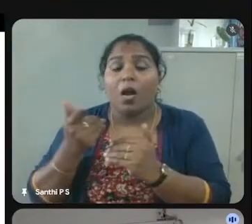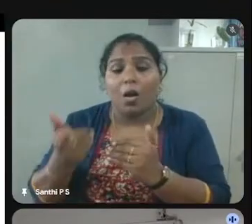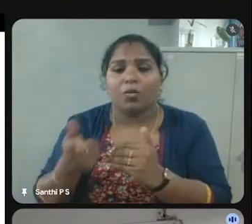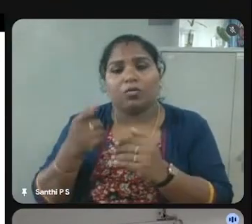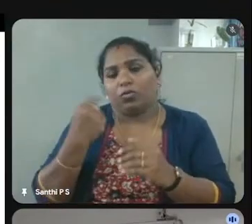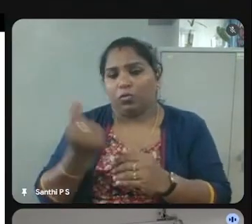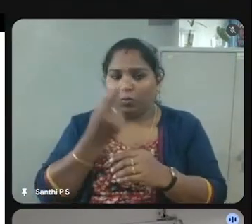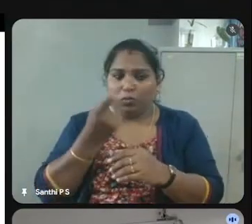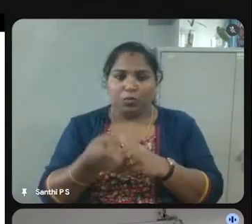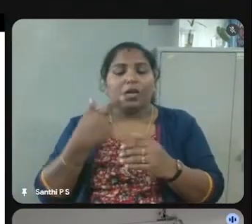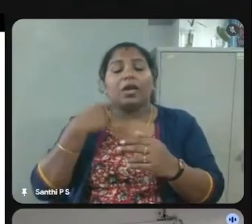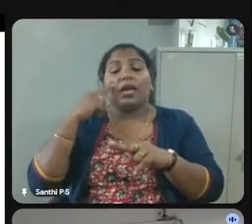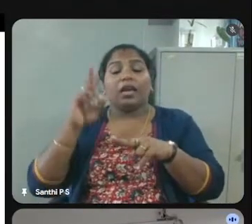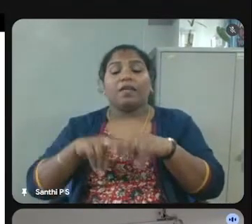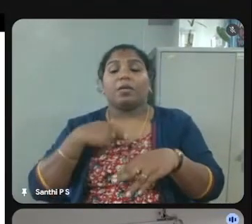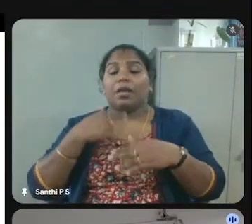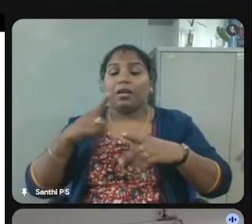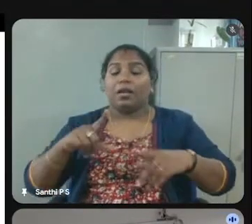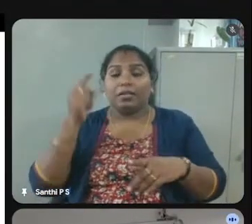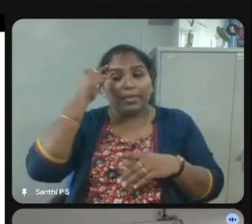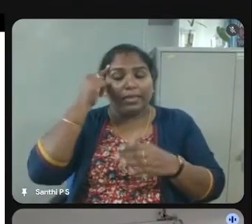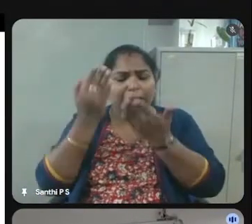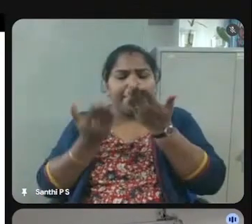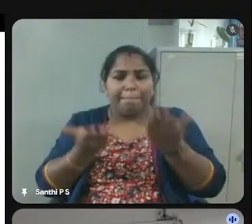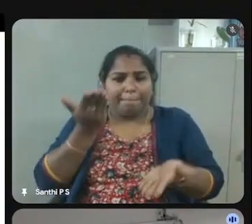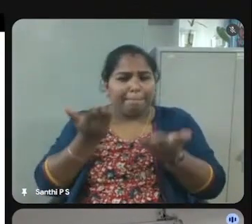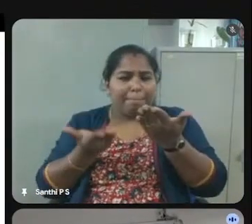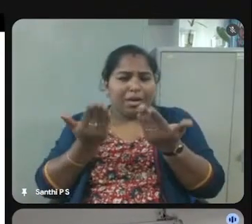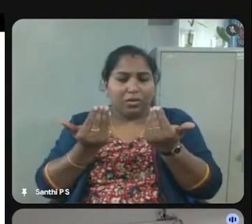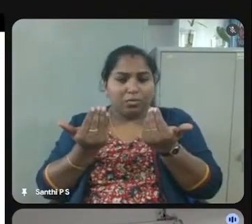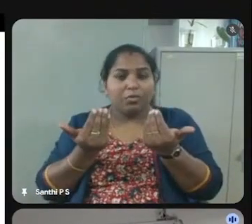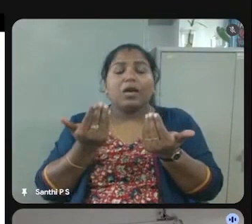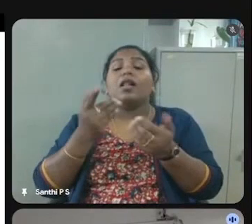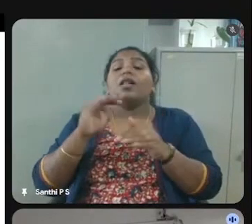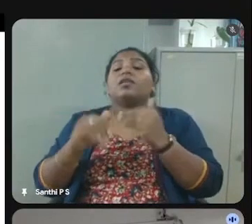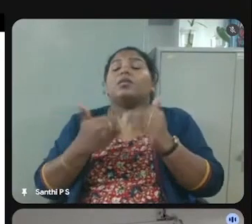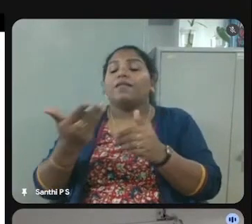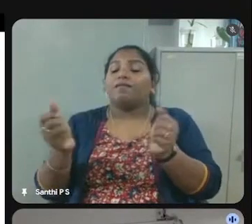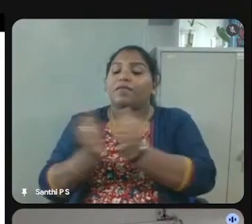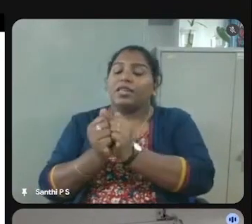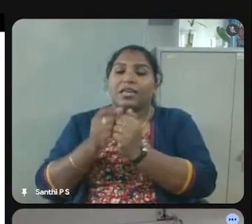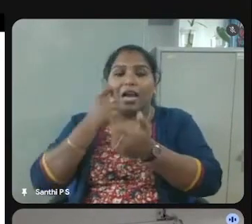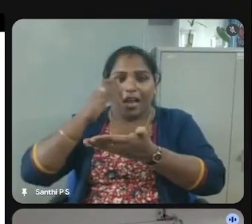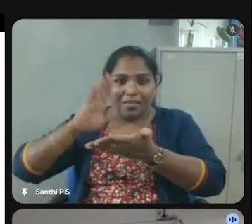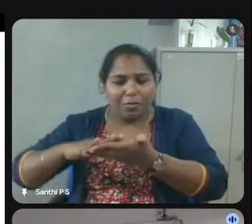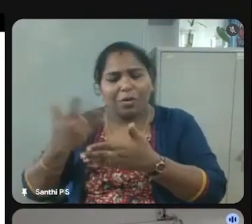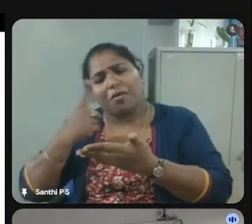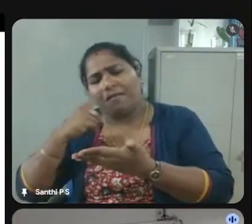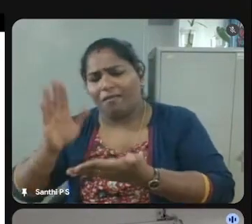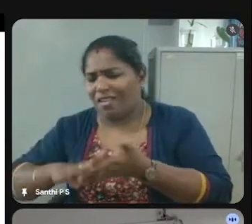ബാലൻസ്ഡ് ആകുമ്പോൾ, നമ്മുടെ ചിന്ത കുറച്ചുകൂടെ ക്ലിയർ ആകുമ്പോൾ, നമ്മുടെ കൂടെ ഉള്ളവരുമായിട്ട്, നമ്മുടെ പങ്കാളിയുമായിട്ട്, നമ്മുടെ കുട്ടി,